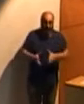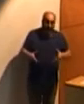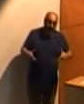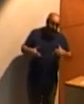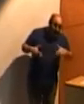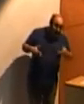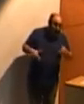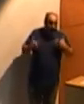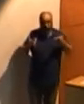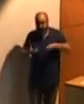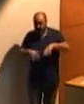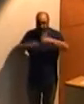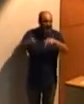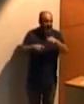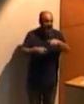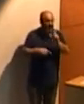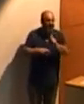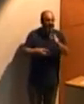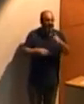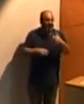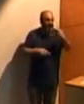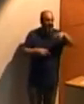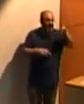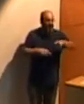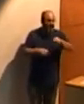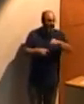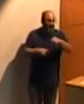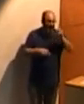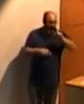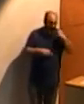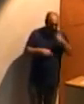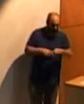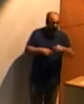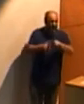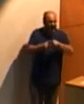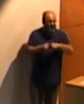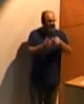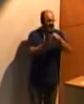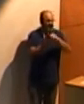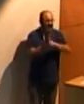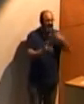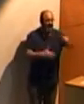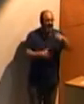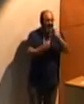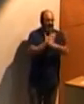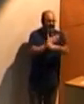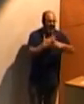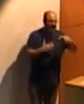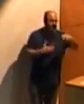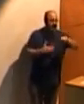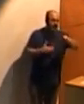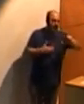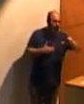on le retrouve dans la philosophie grecque ancienne et on va le retrouver aussi plus tard dans l'est dans les épîtres paulinien par exemple chez les chrétiens le